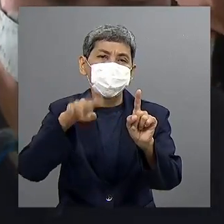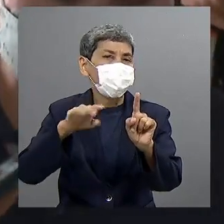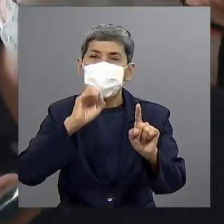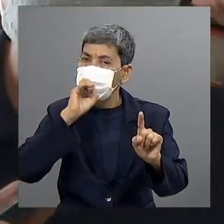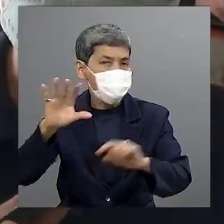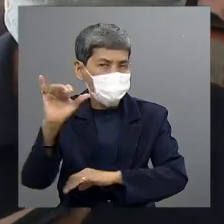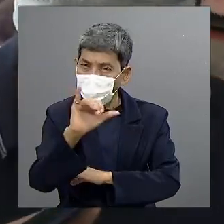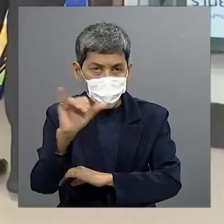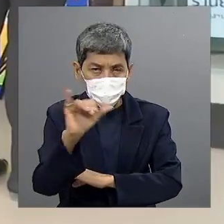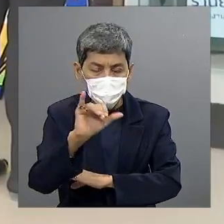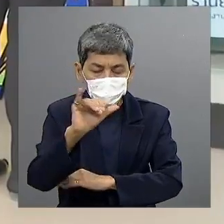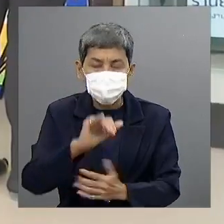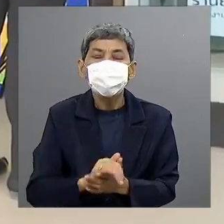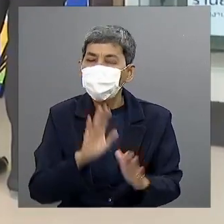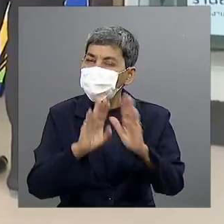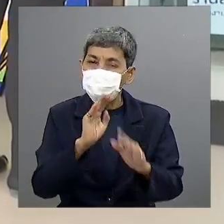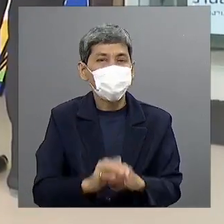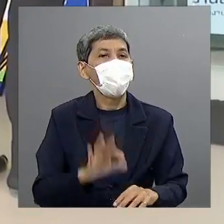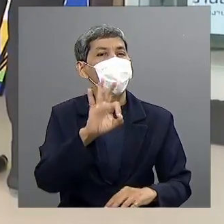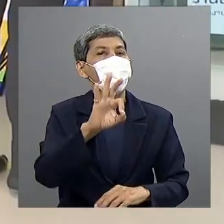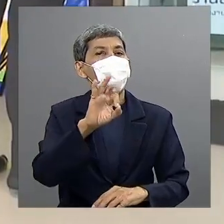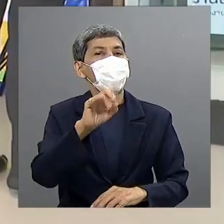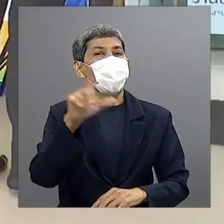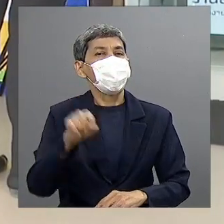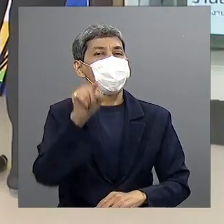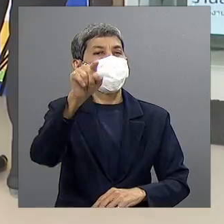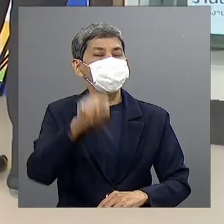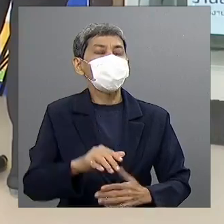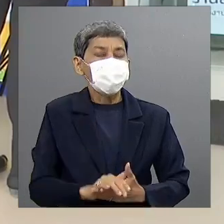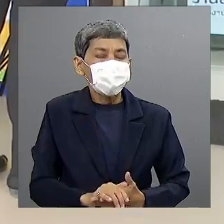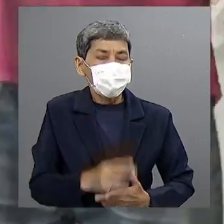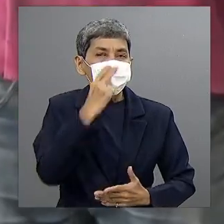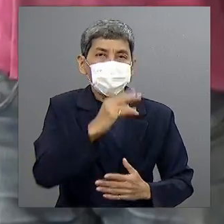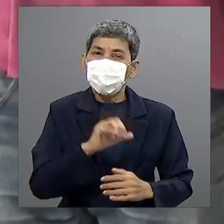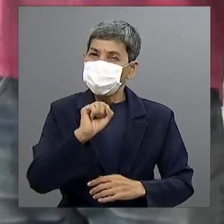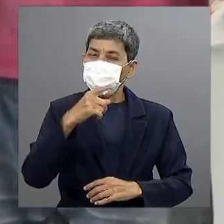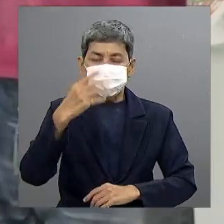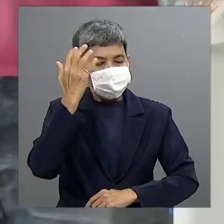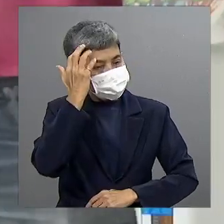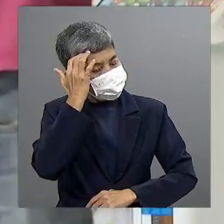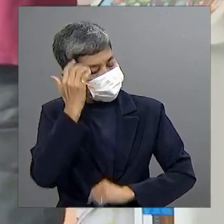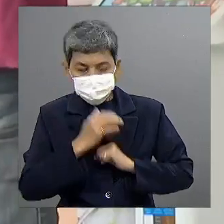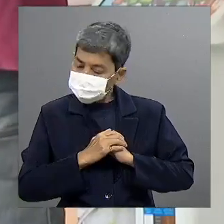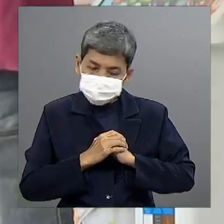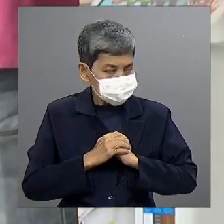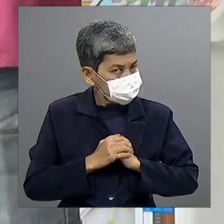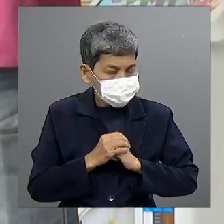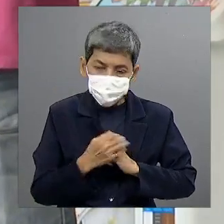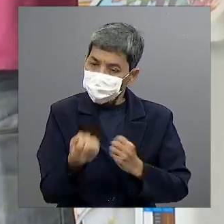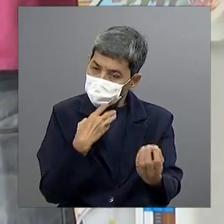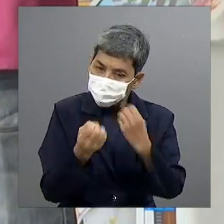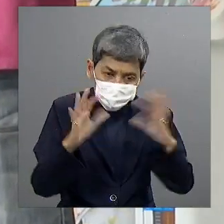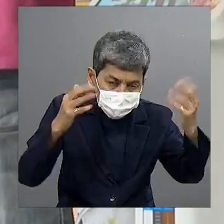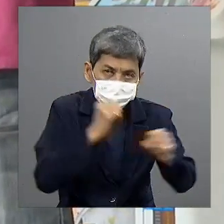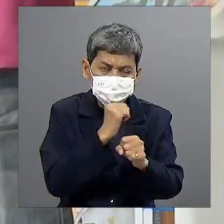124,988 คนนะคะหรือว่ามากถึง 93% ค่ะและเป็นสถานการณ์ที่สปสช.นั้นกังวลเพราะว่าอาจจะทำให้ไม่ตรงกับจุดประสงค์ใน